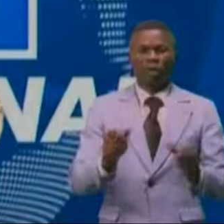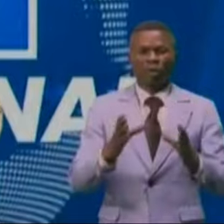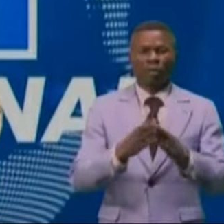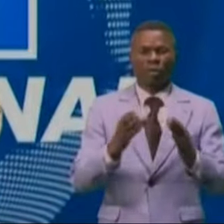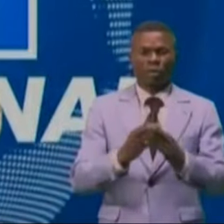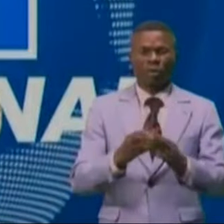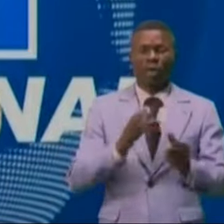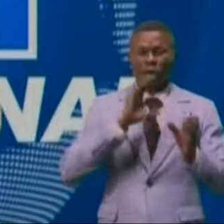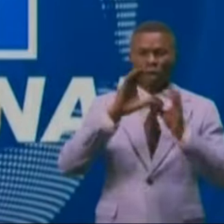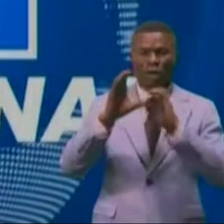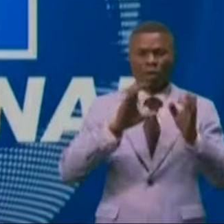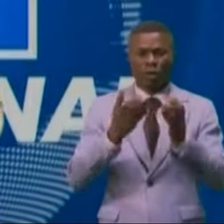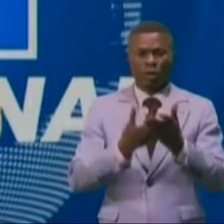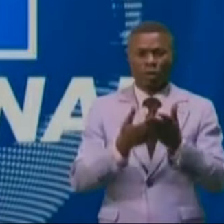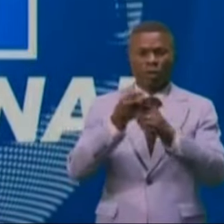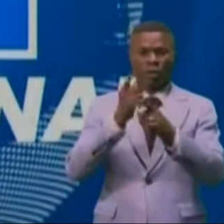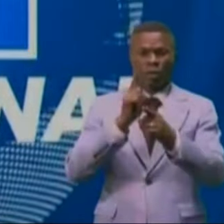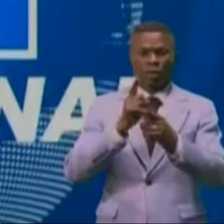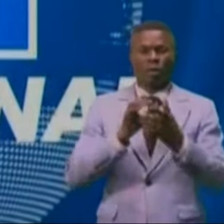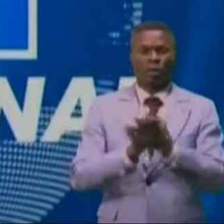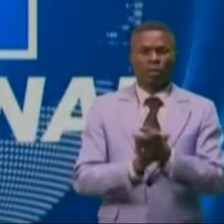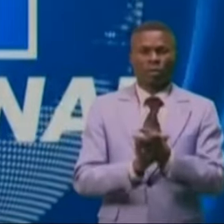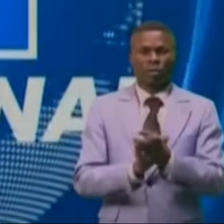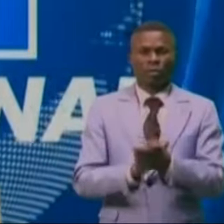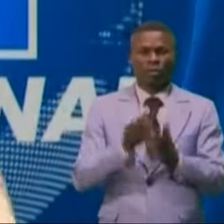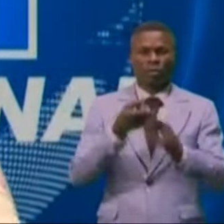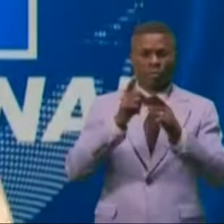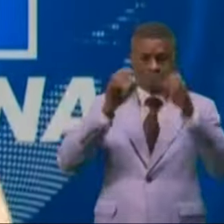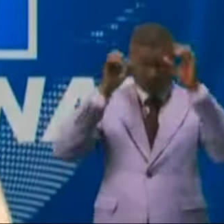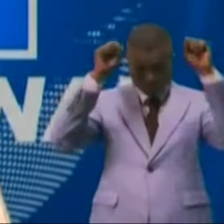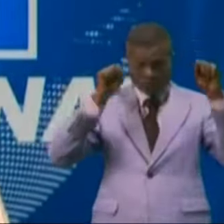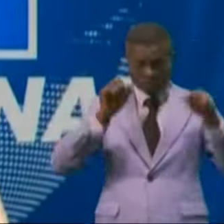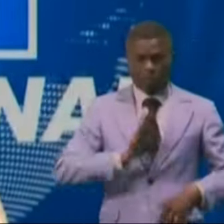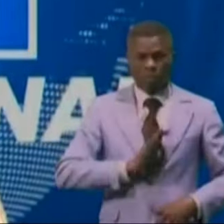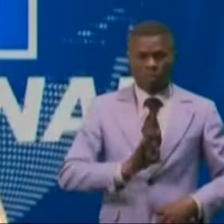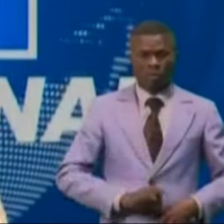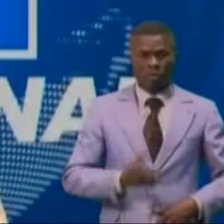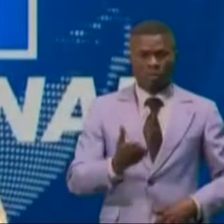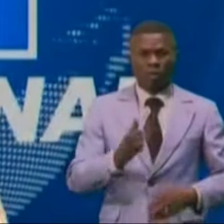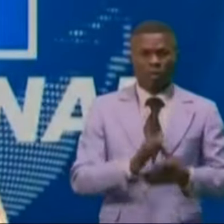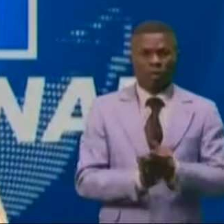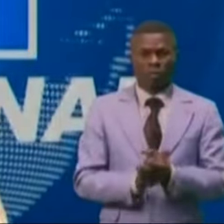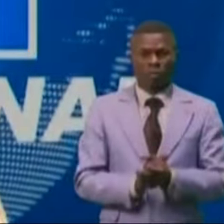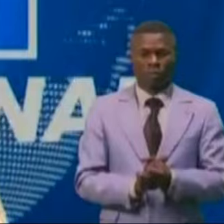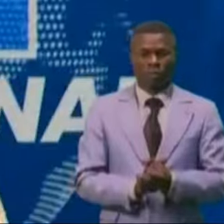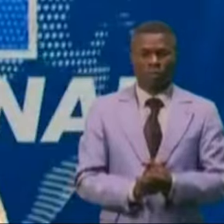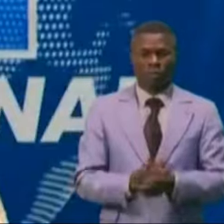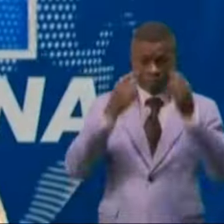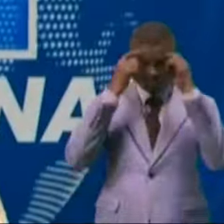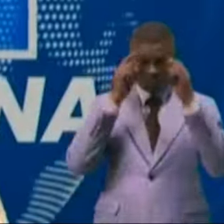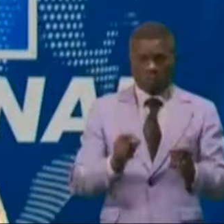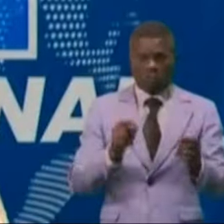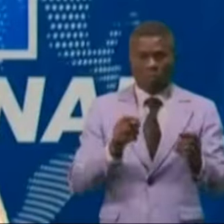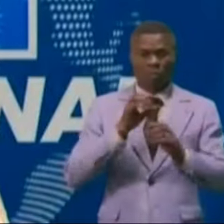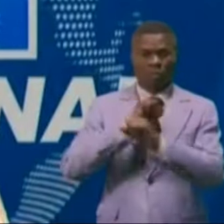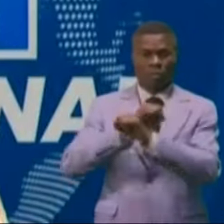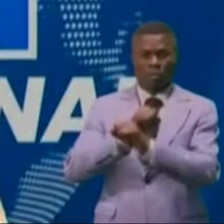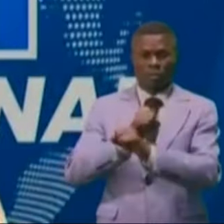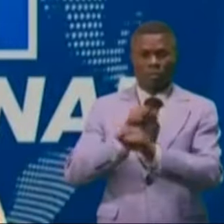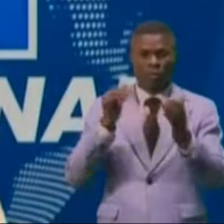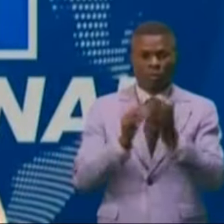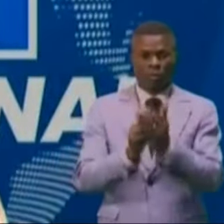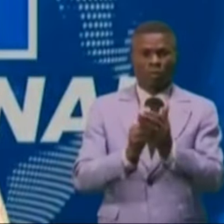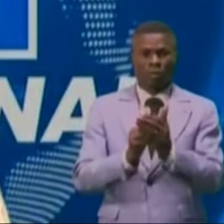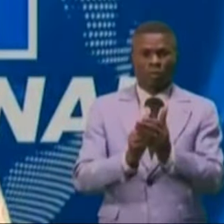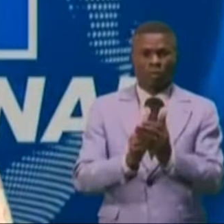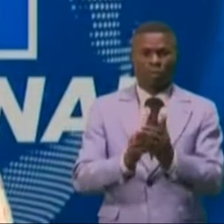ce communiqué qui vient de nous parvenir et qui nous vient de la présidence de la République. Levée des mesures conservatoires consécutives